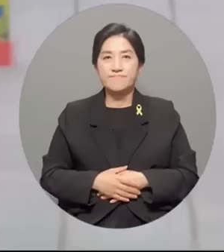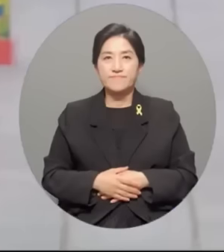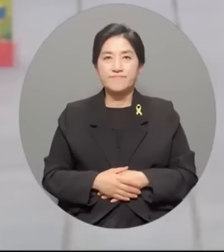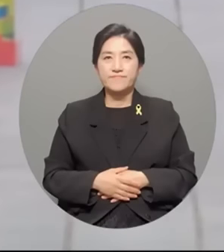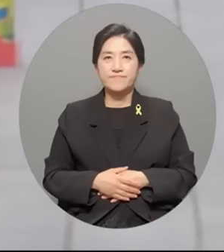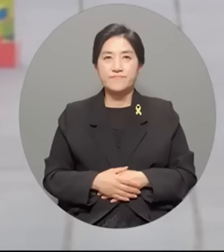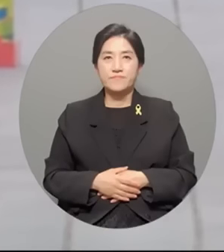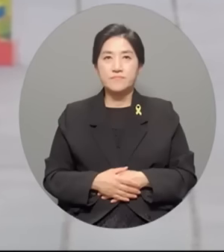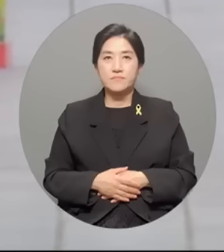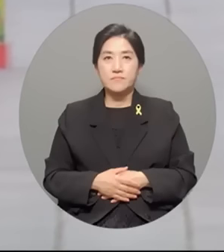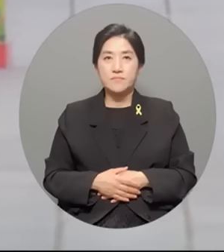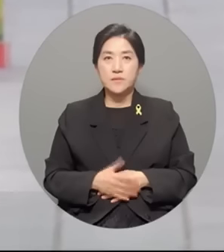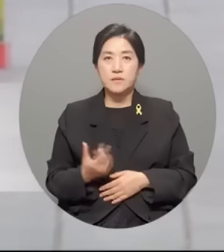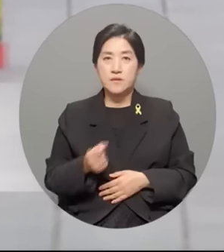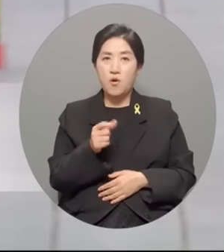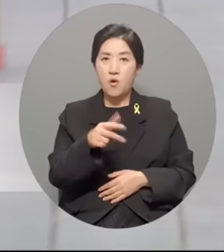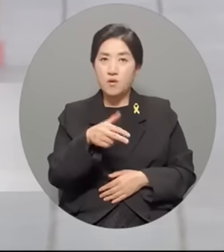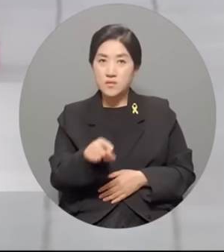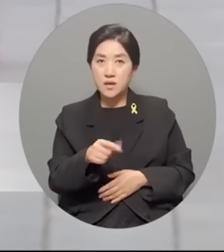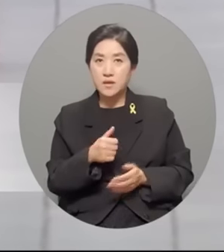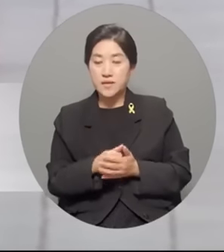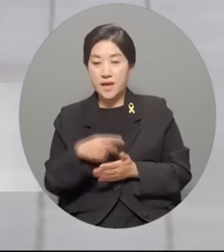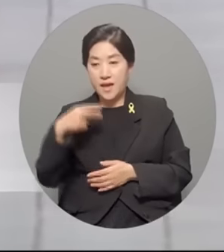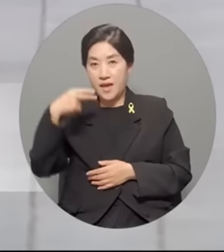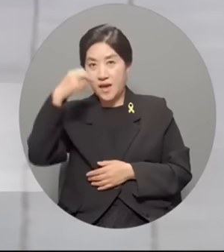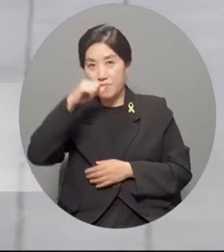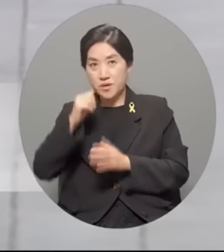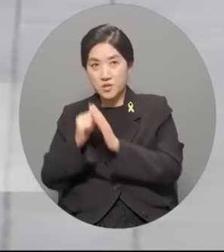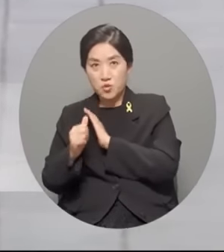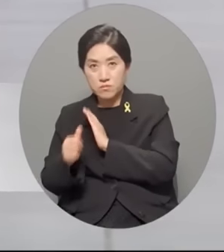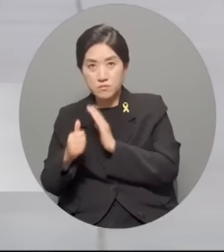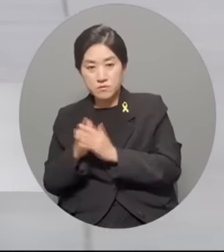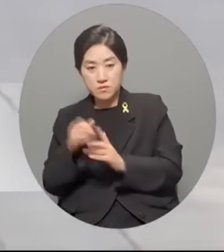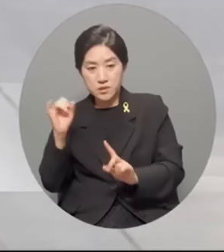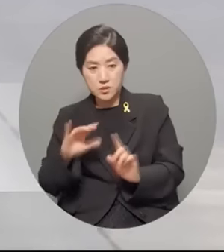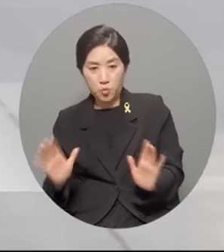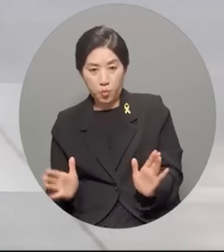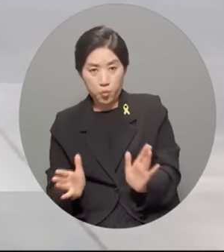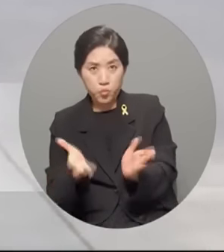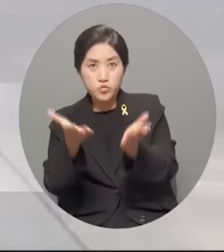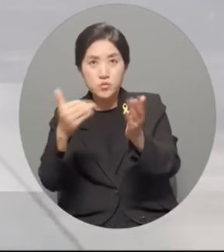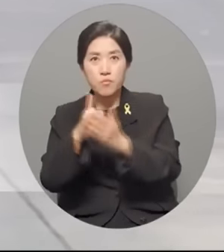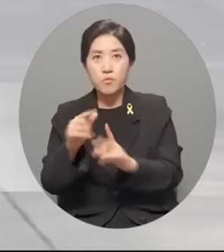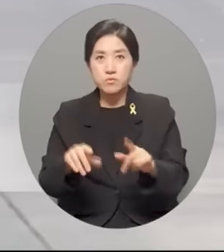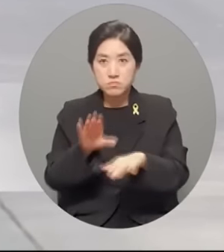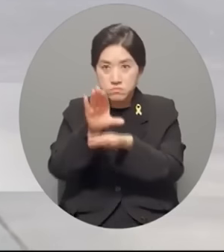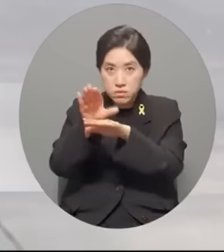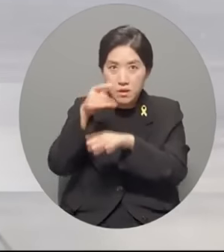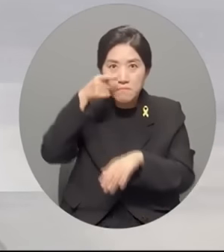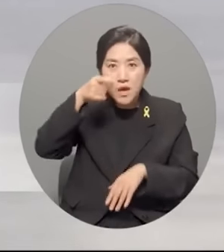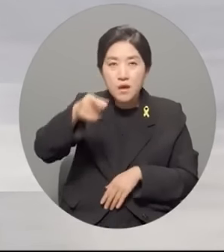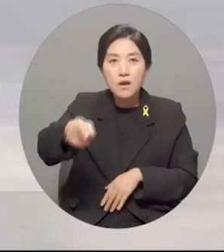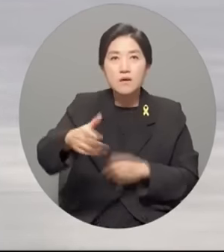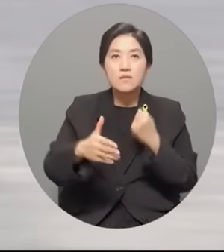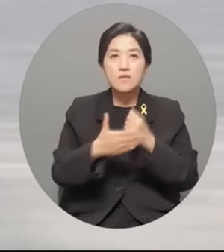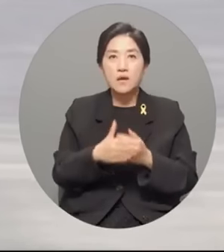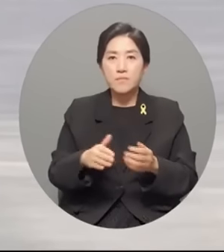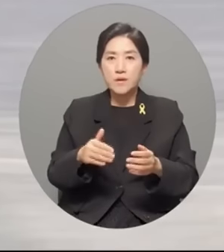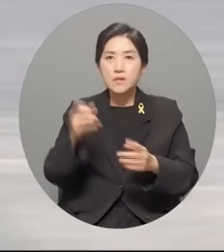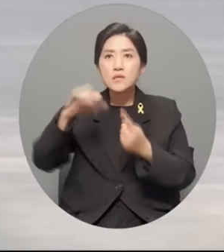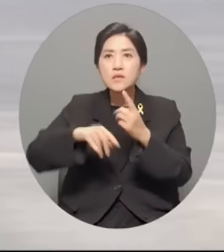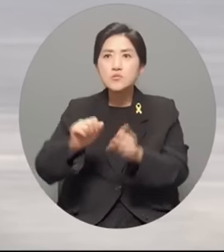처음입니다 그런 제 선수를 아프리카 선수들이 1위로 만드는듯한 모습이 생중계 영상에 잡히자 승부조작